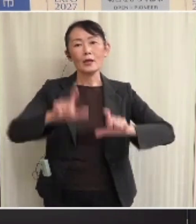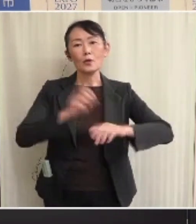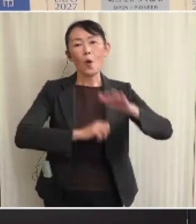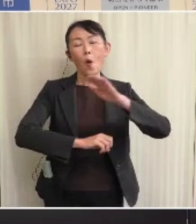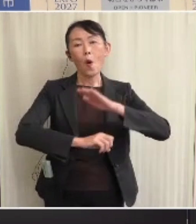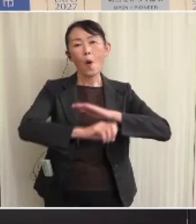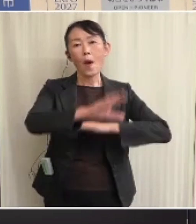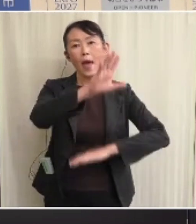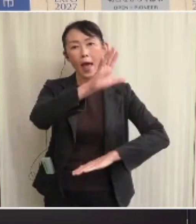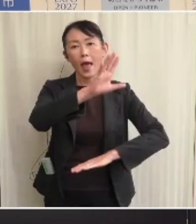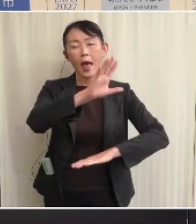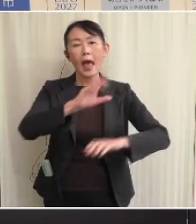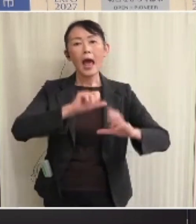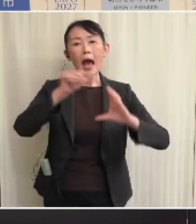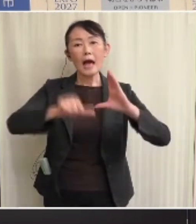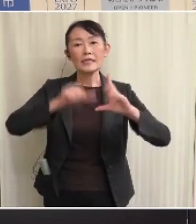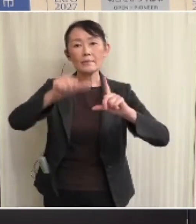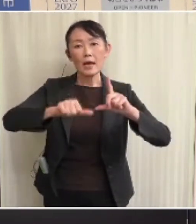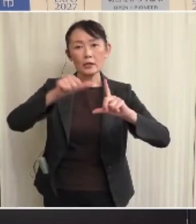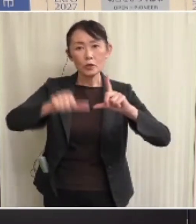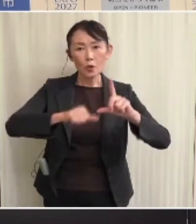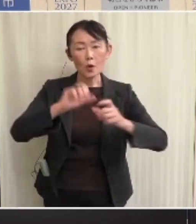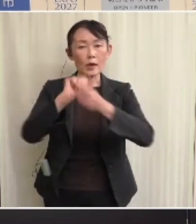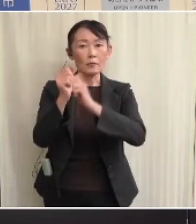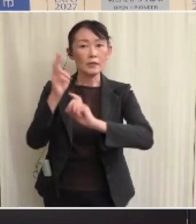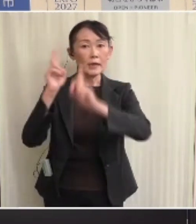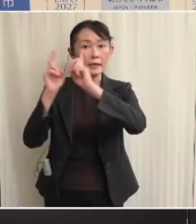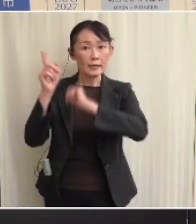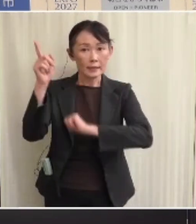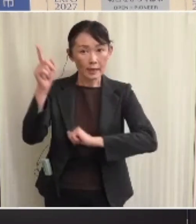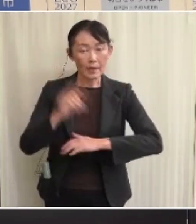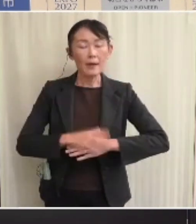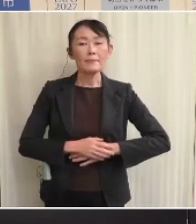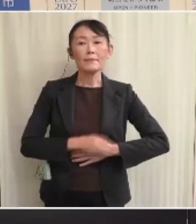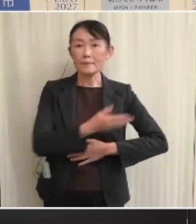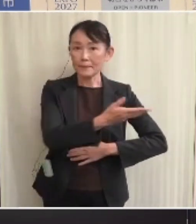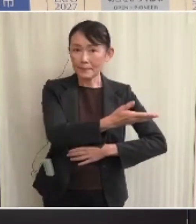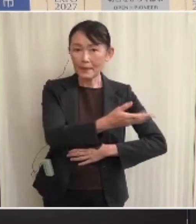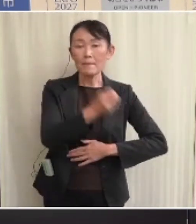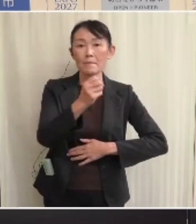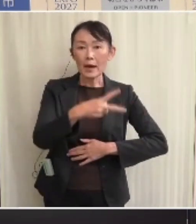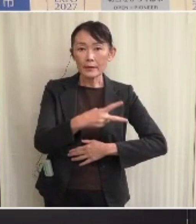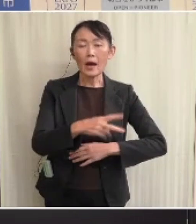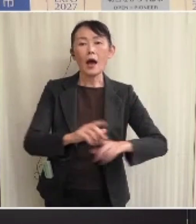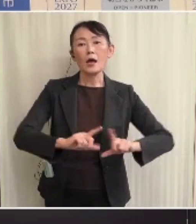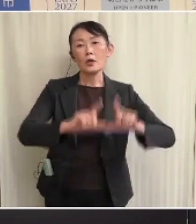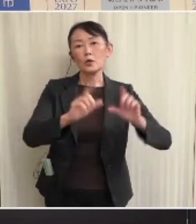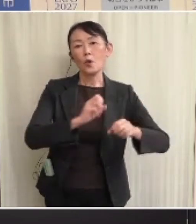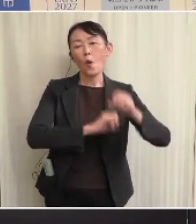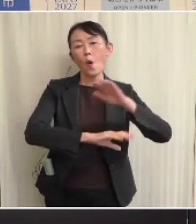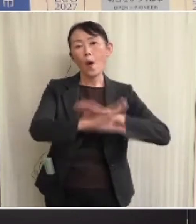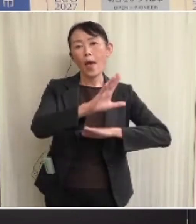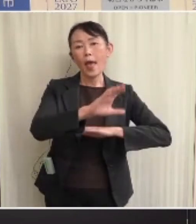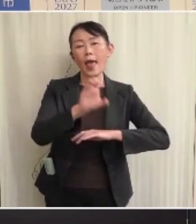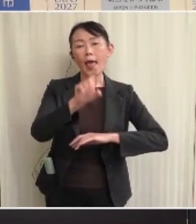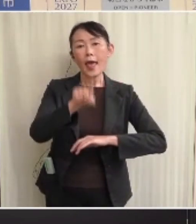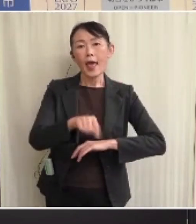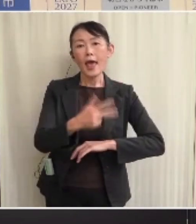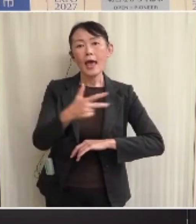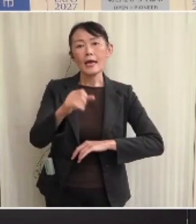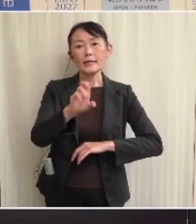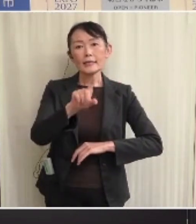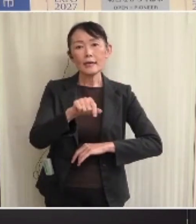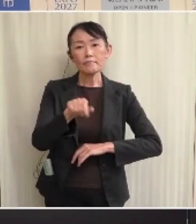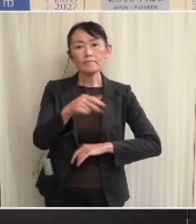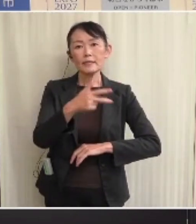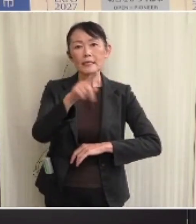ーション、株式会社様、そして株式会社東映エージェンシー様、そして横浜市の3